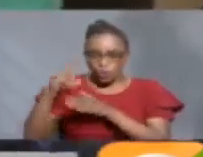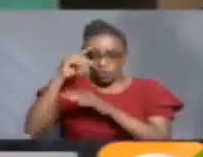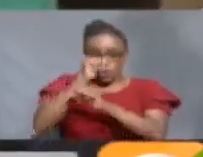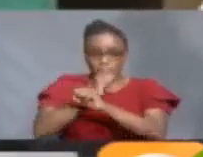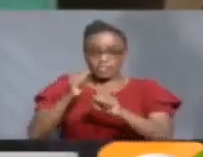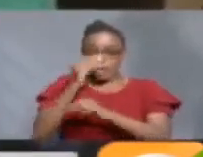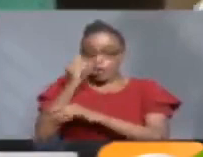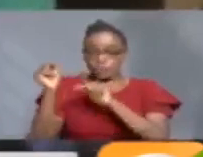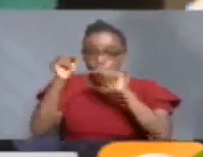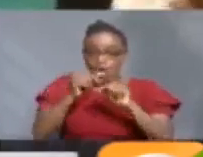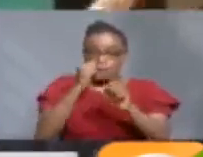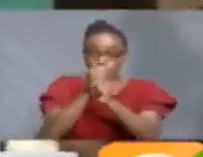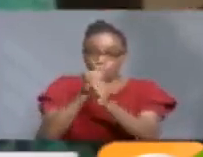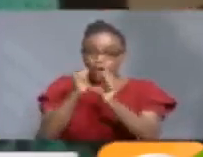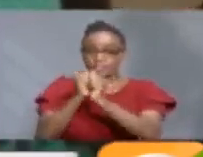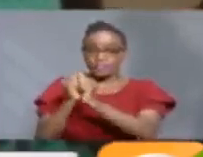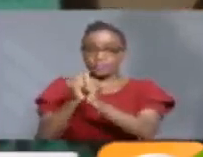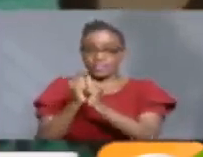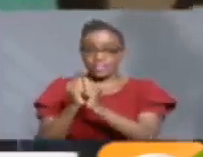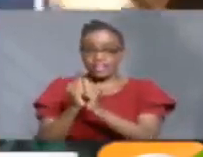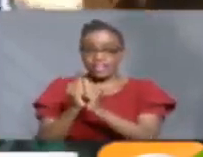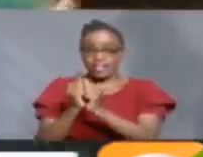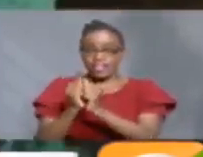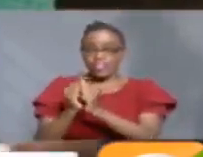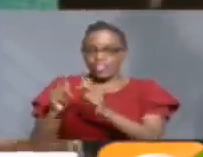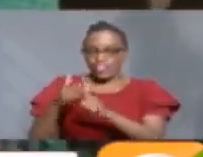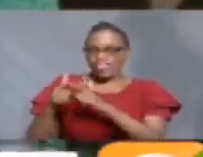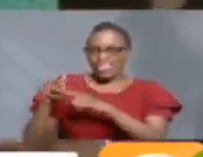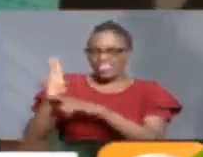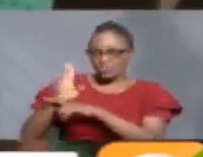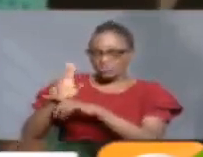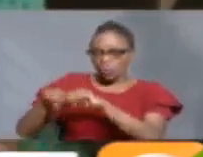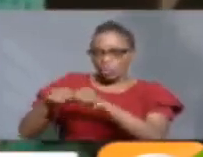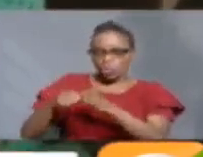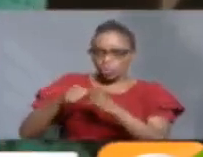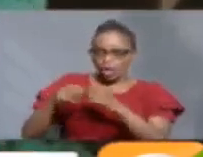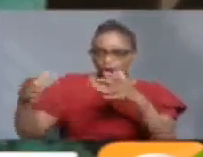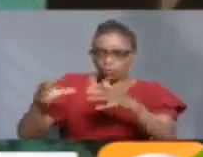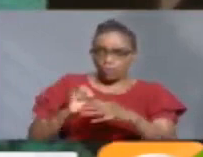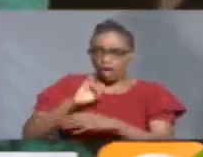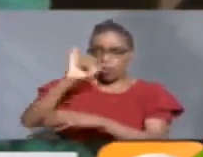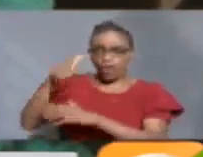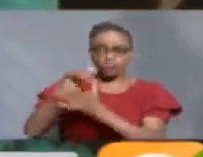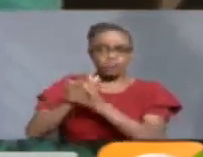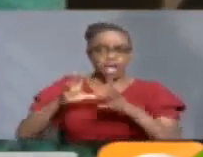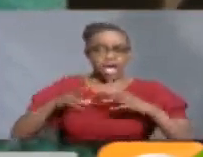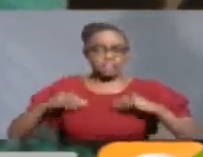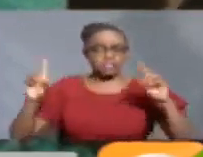ya kwamba mkuje tufanye kazi pamoja, watumie kuvunja chama yetu ya Jubilee. Hiyo